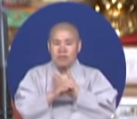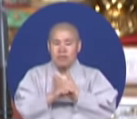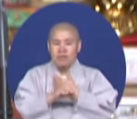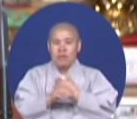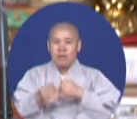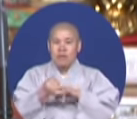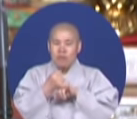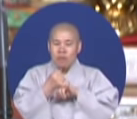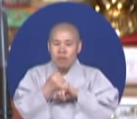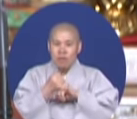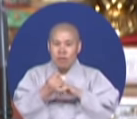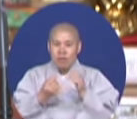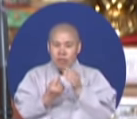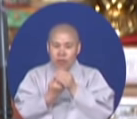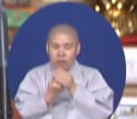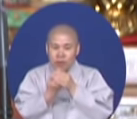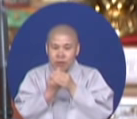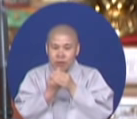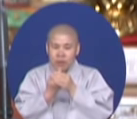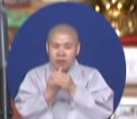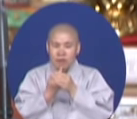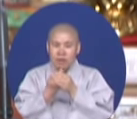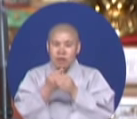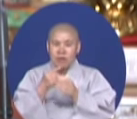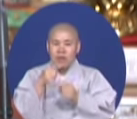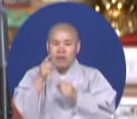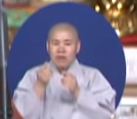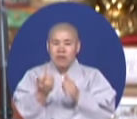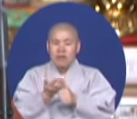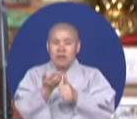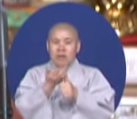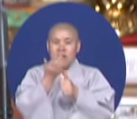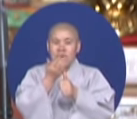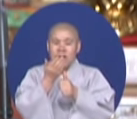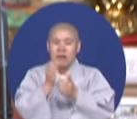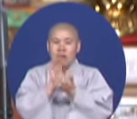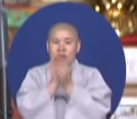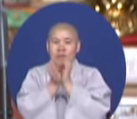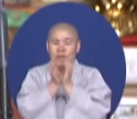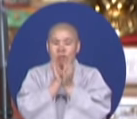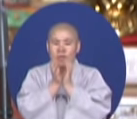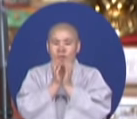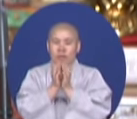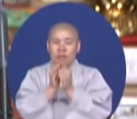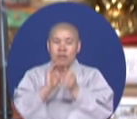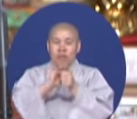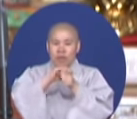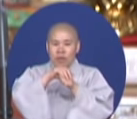반드시 싹이 나서 줄기가 자라가지고 꽃이 피고 열매가 탁 맺힙니다.